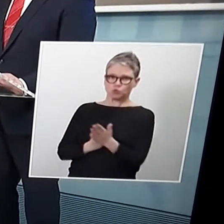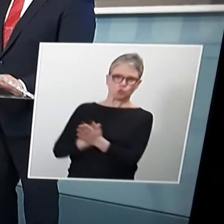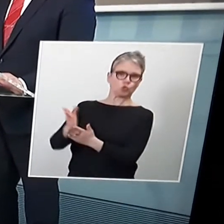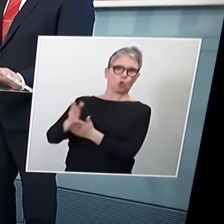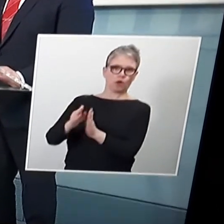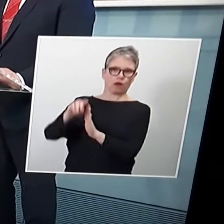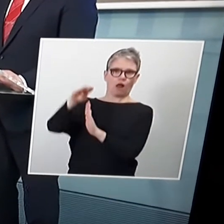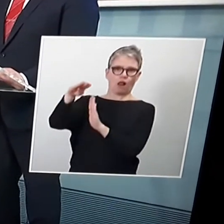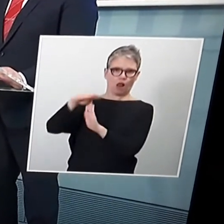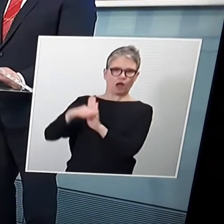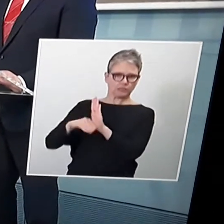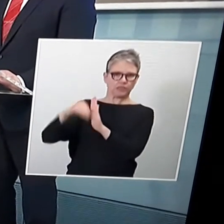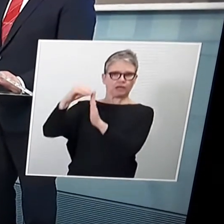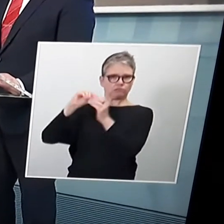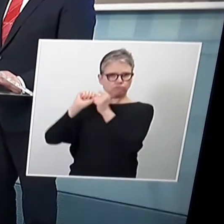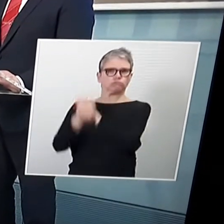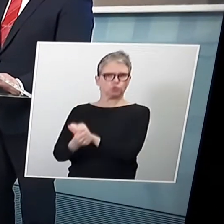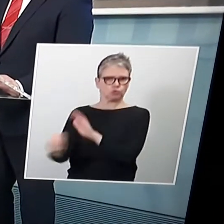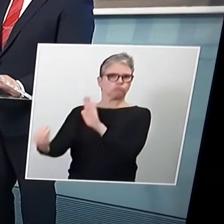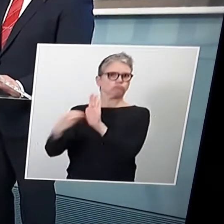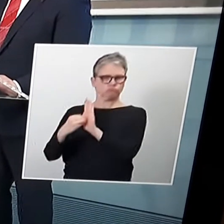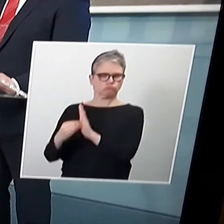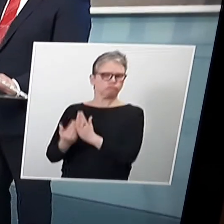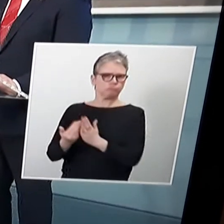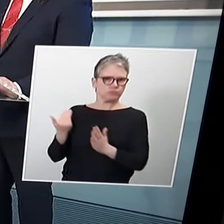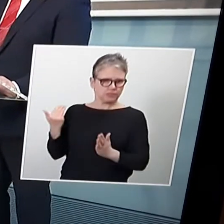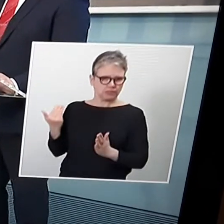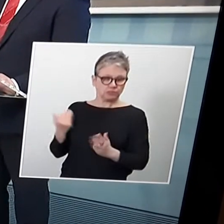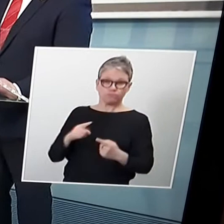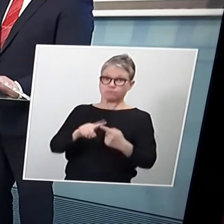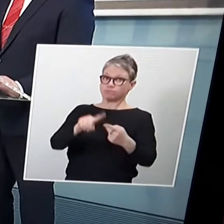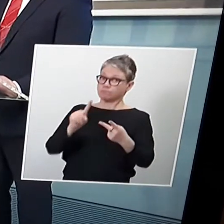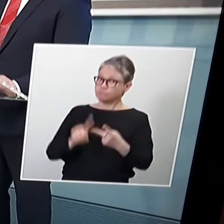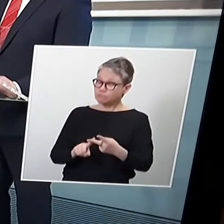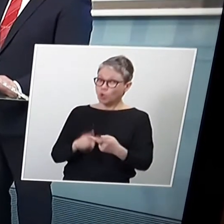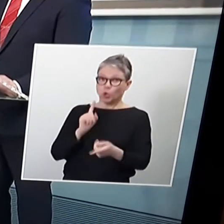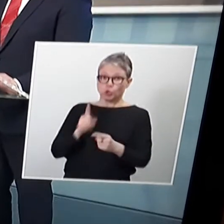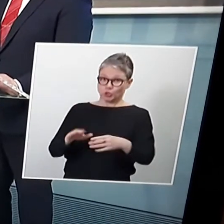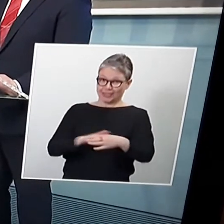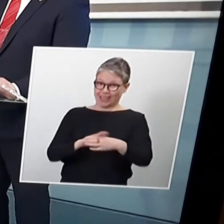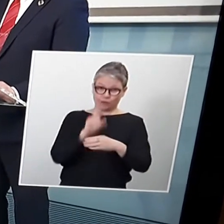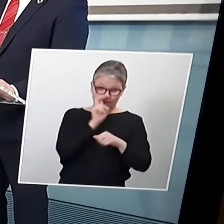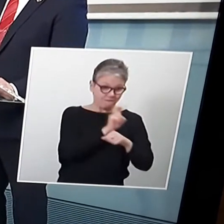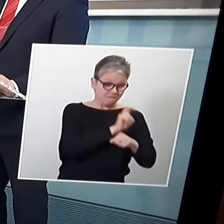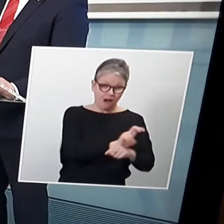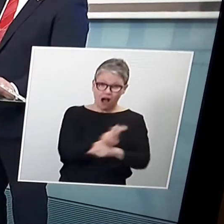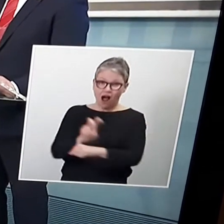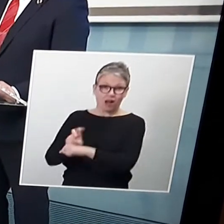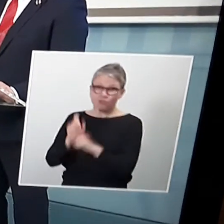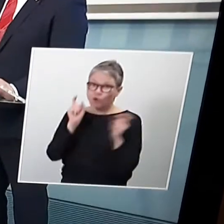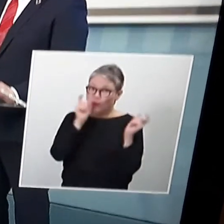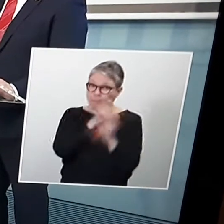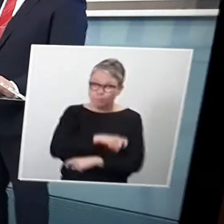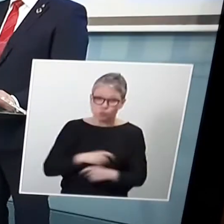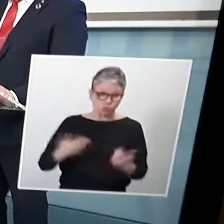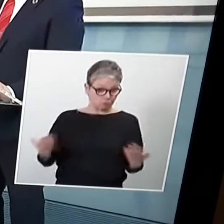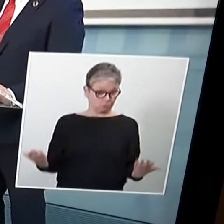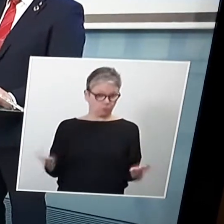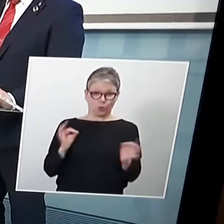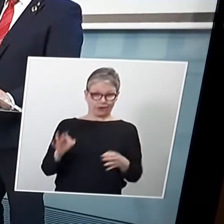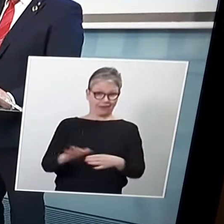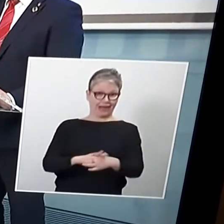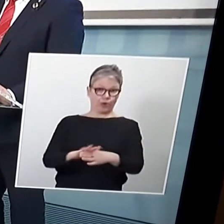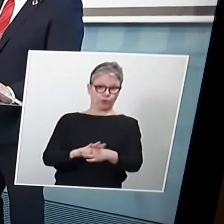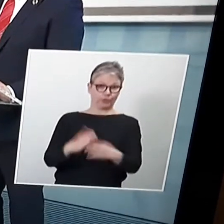tielle. Ja siihen liittyen, että jos näitä nyt ei käytännössä pystytä valvomaan näitä kaikkia säädöksiä, niin miten tässä